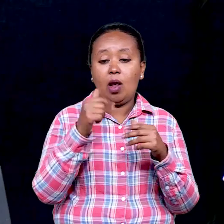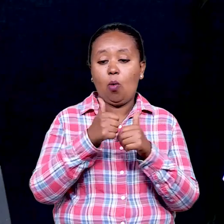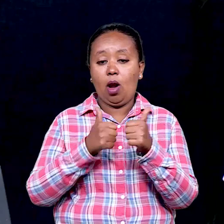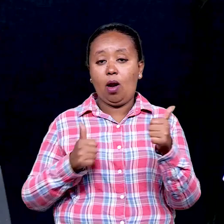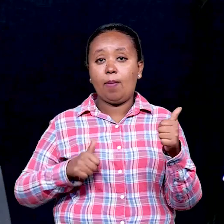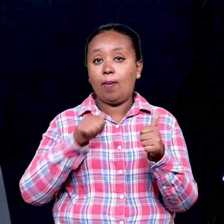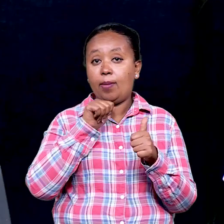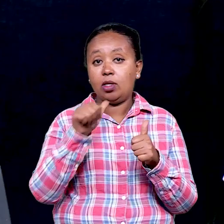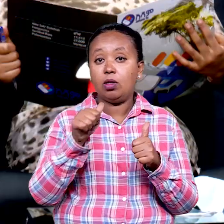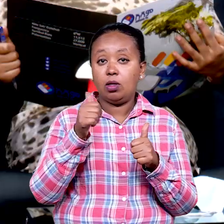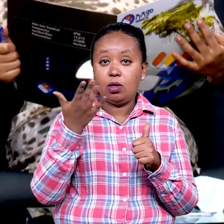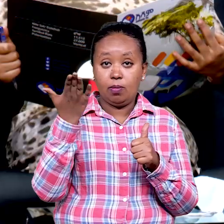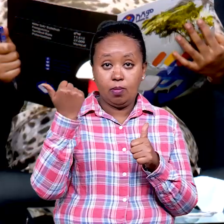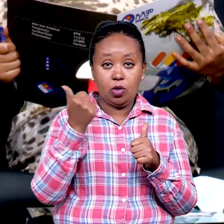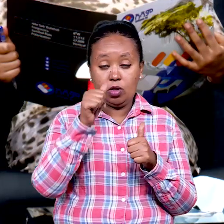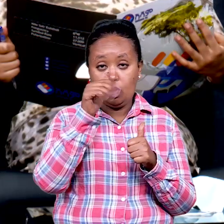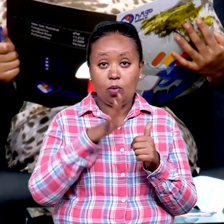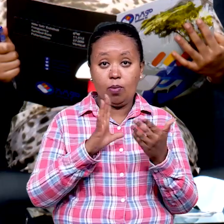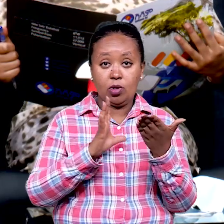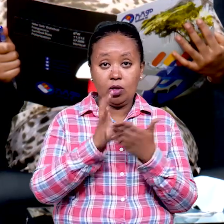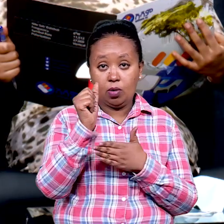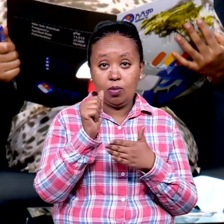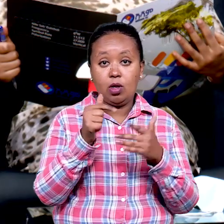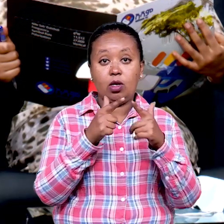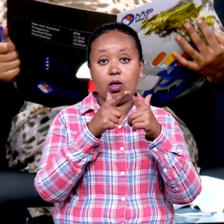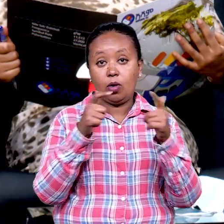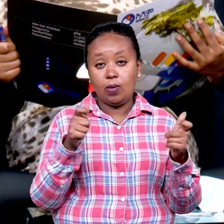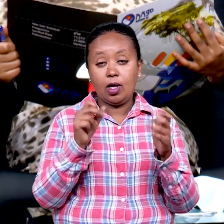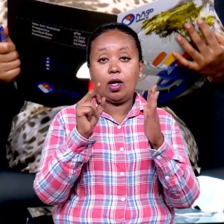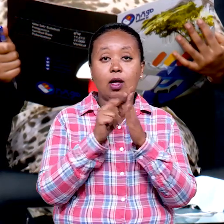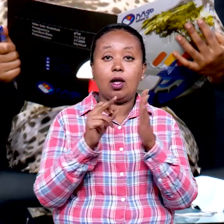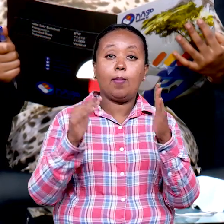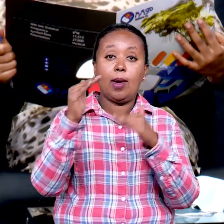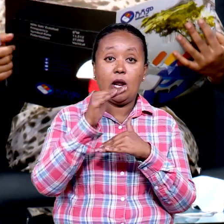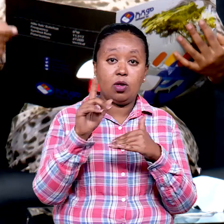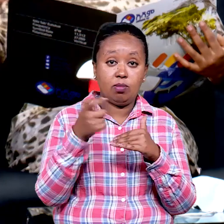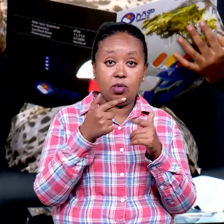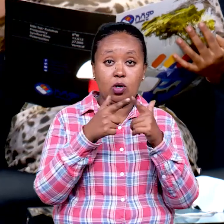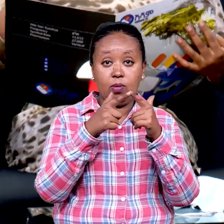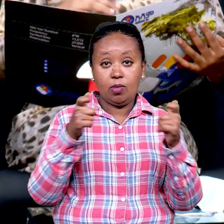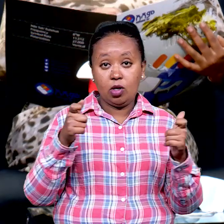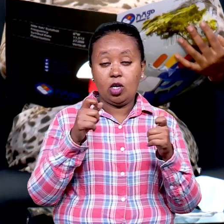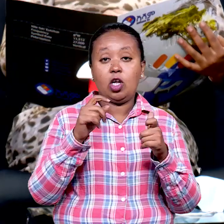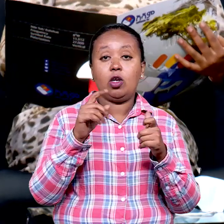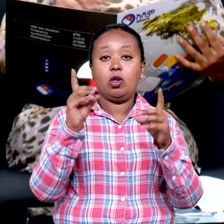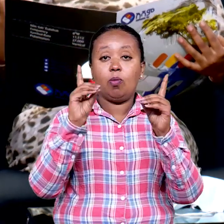ያለማመንታት ያለማመቻመች ነበር የሰባይ መብትሰቶችን እንቃወመው የህግ የበላይነት ግድፈቶችን እንቃወመው የዲሞክራሲ ያ